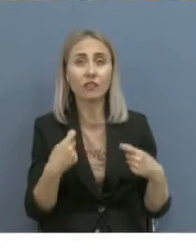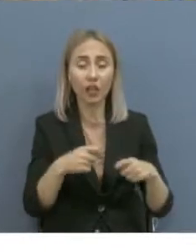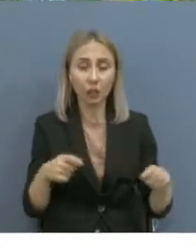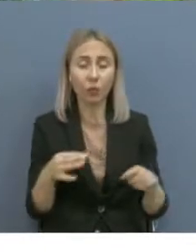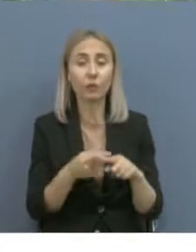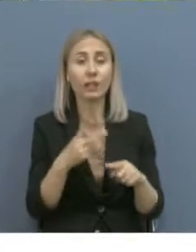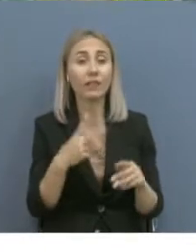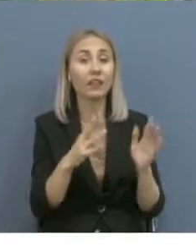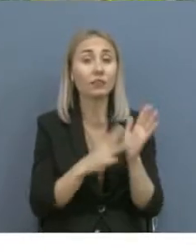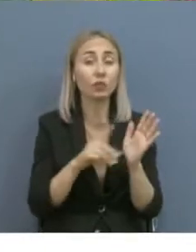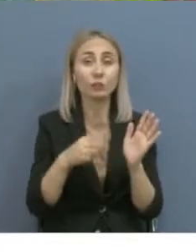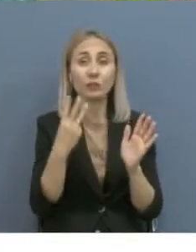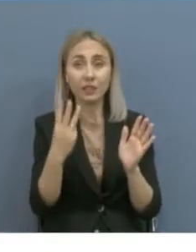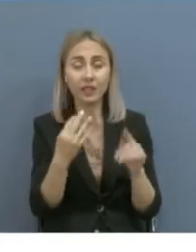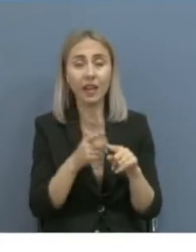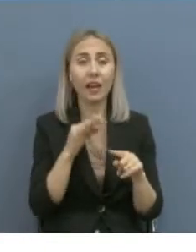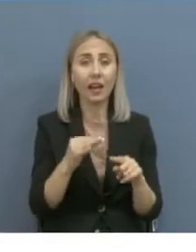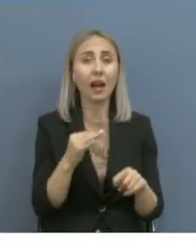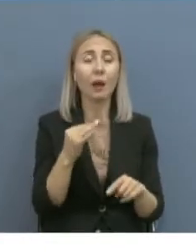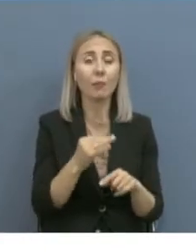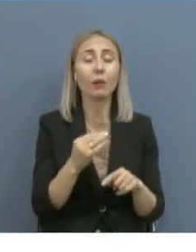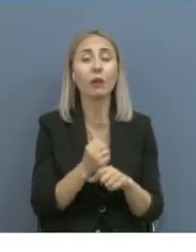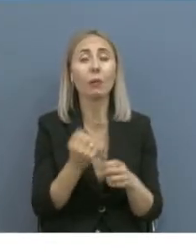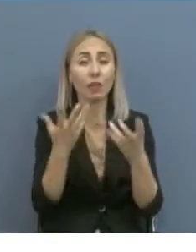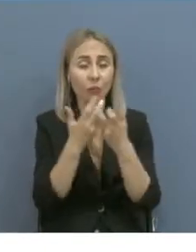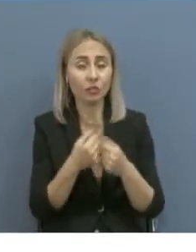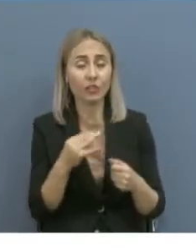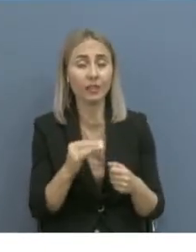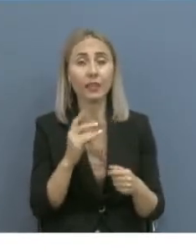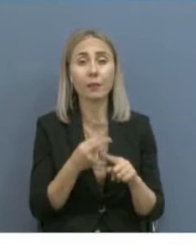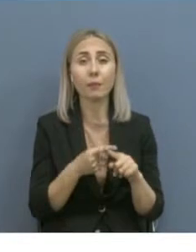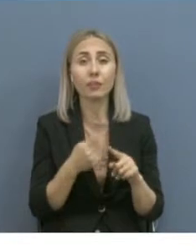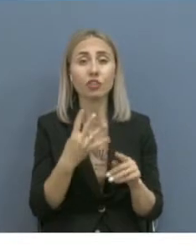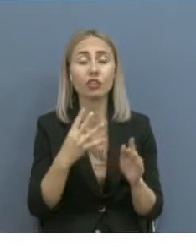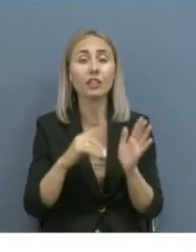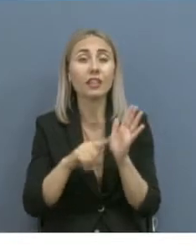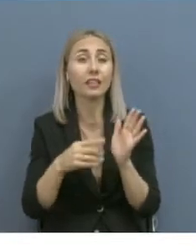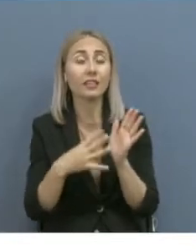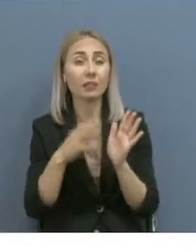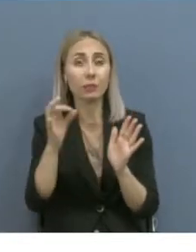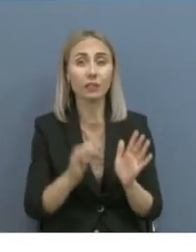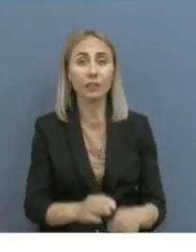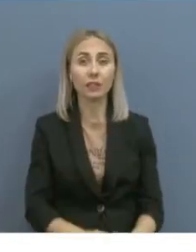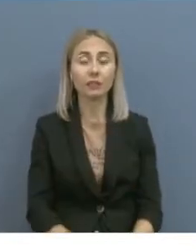бағасының шарықтауына да әсер етіп жатыр. Азық-түлік тауарлары бағасының жылдық өсімі